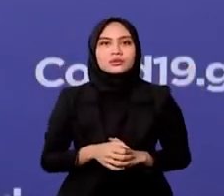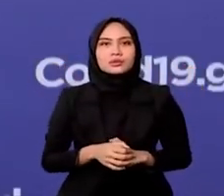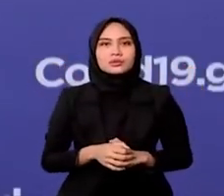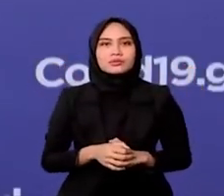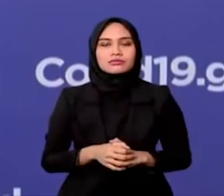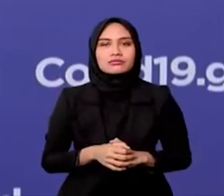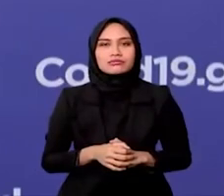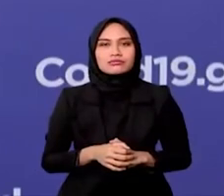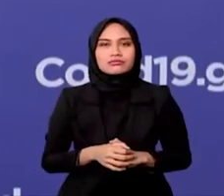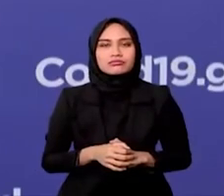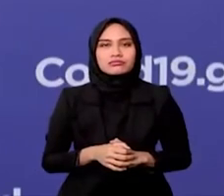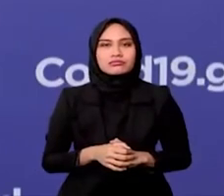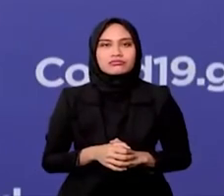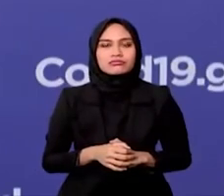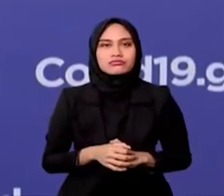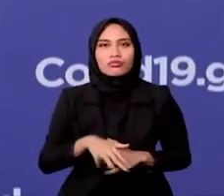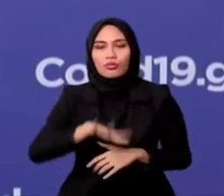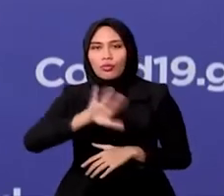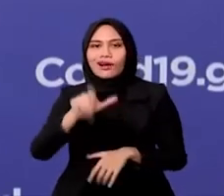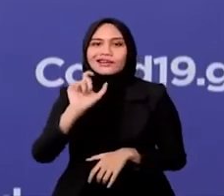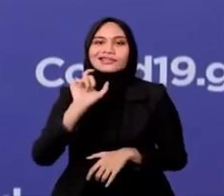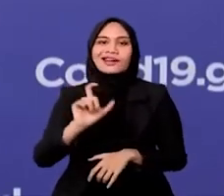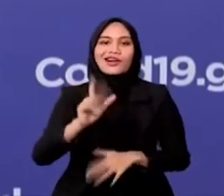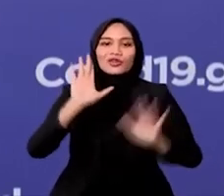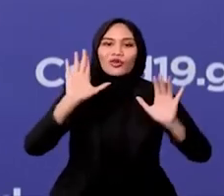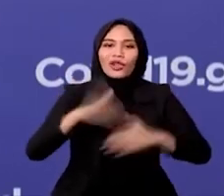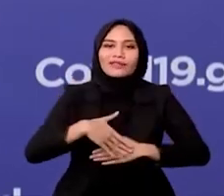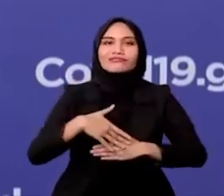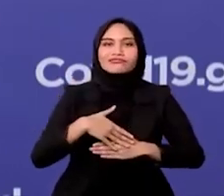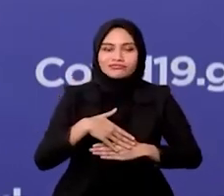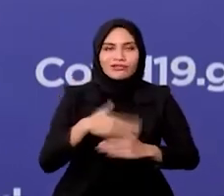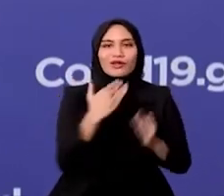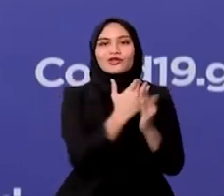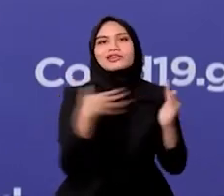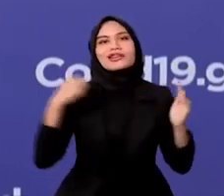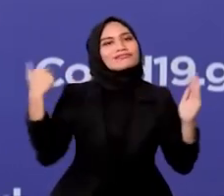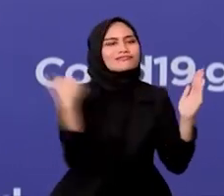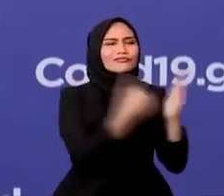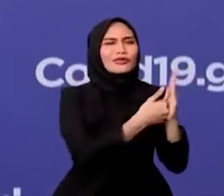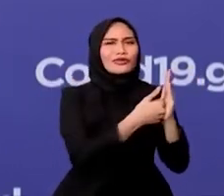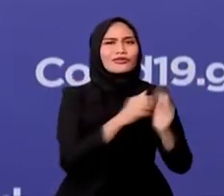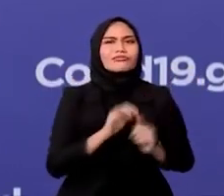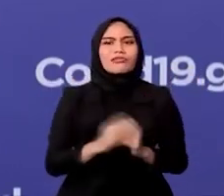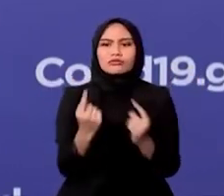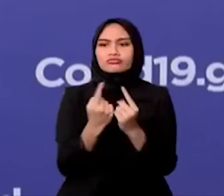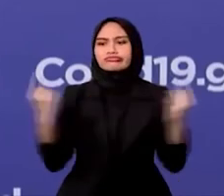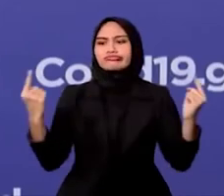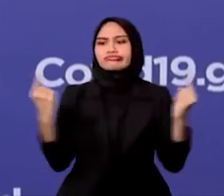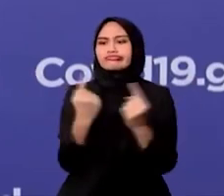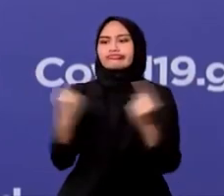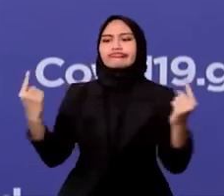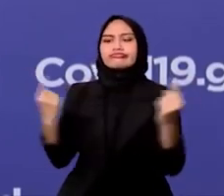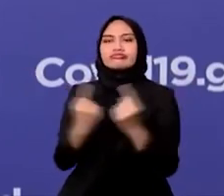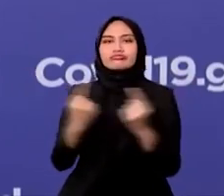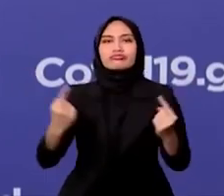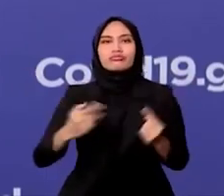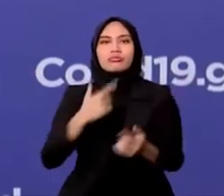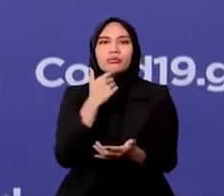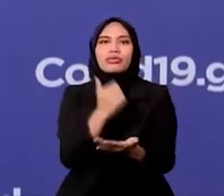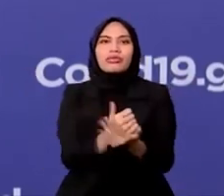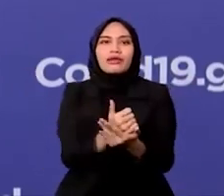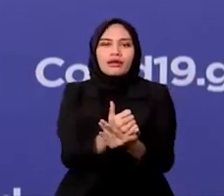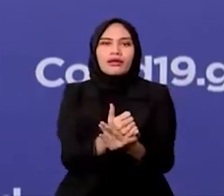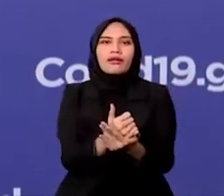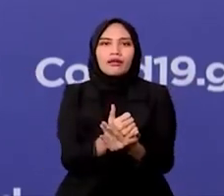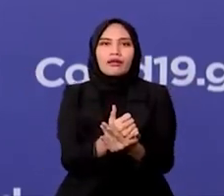pedoman untuk melaksanakan salat yorha jaga jarak musim masih di masjid dan juga di lapangan